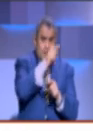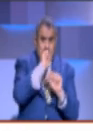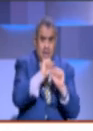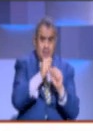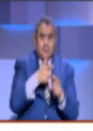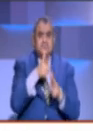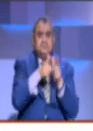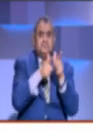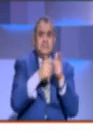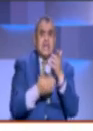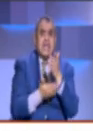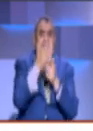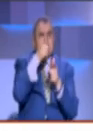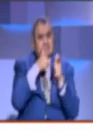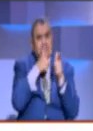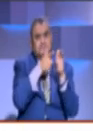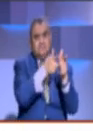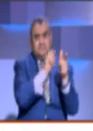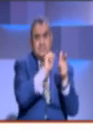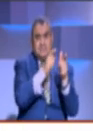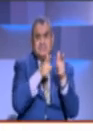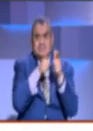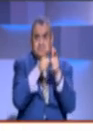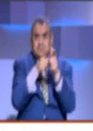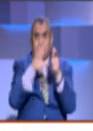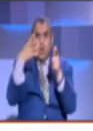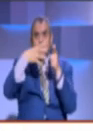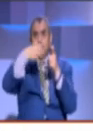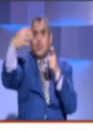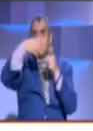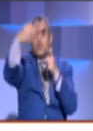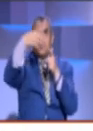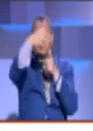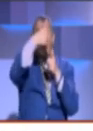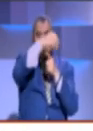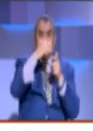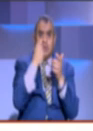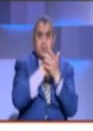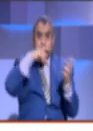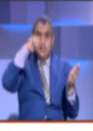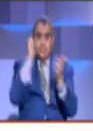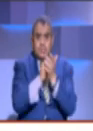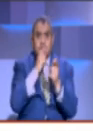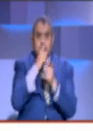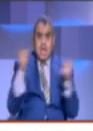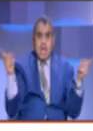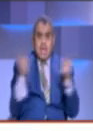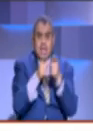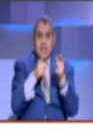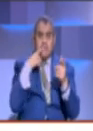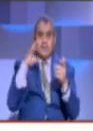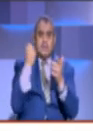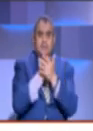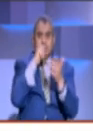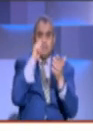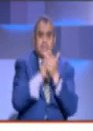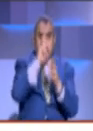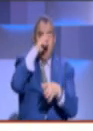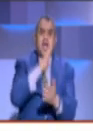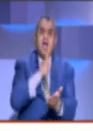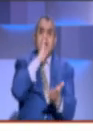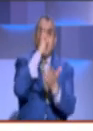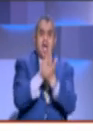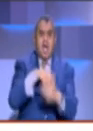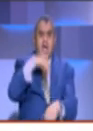تطور جديد. هذا تطور جديد. لأنه ببساطة الحقيقة وحدها هي التي تصمت